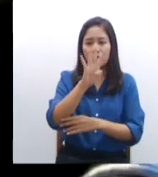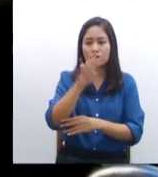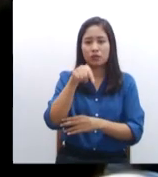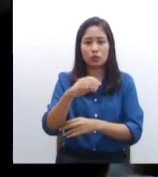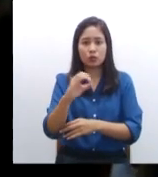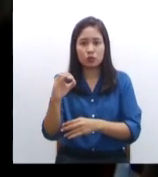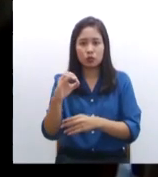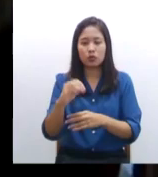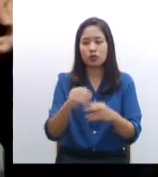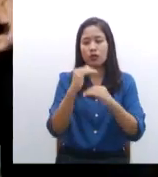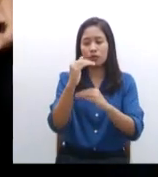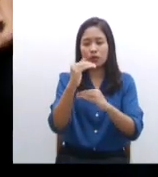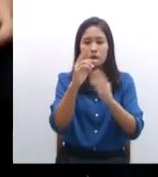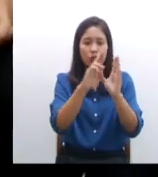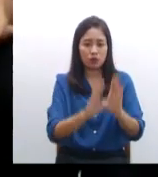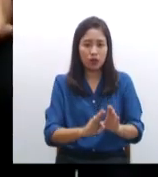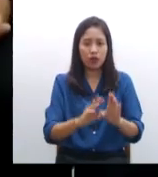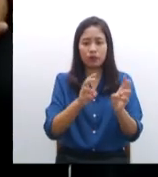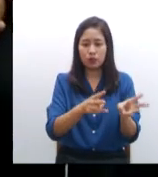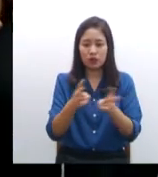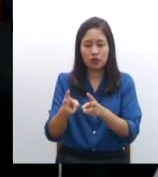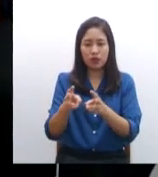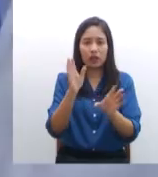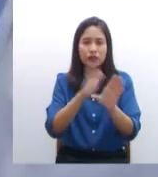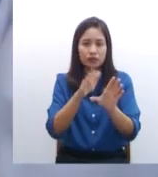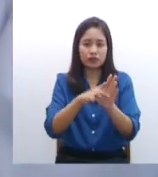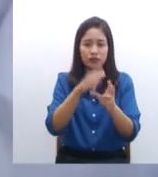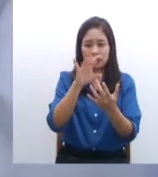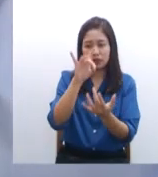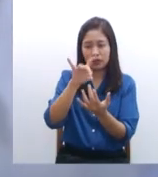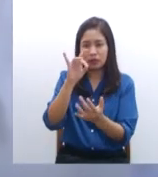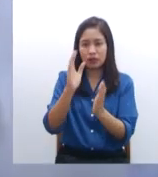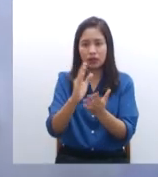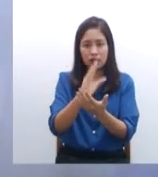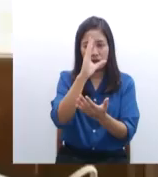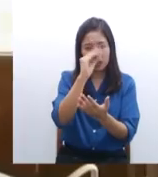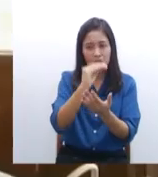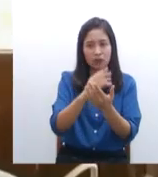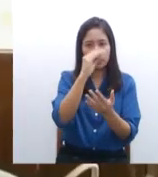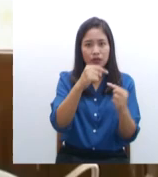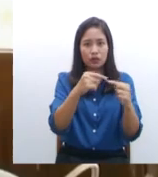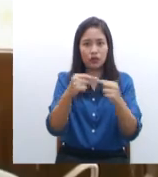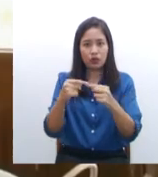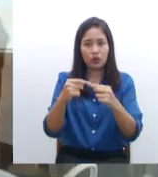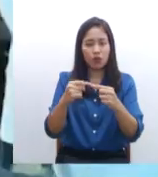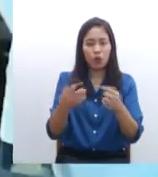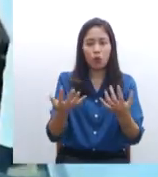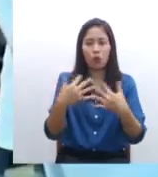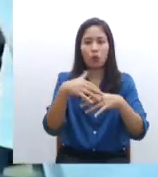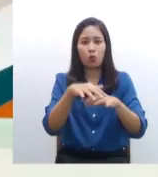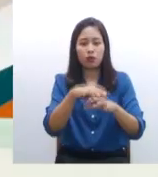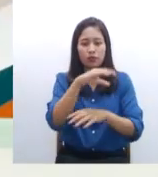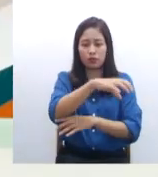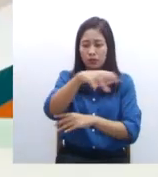ำหนดรูปแบบวิธีการรับสมัครและคัดเลือกนักเรียนเข้าเรียนต่อโดยวิธีเฉพาะร่วมกับหน่วยงานต่